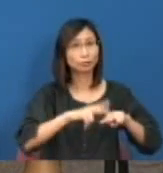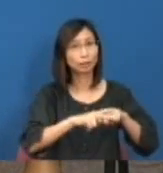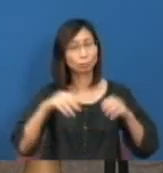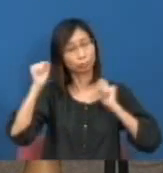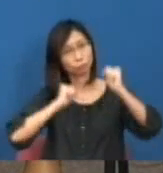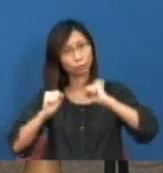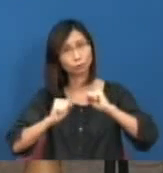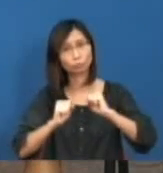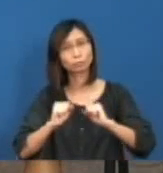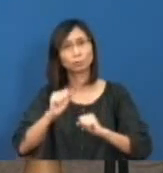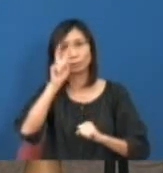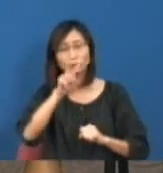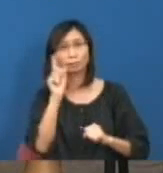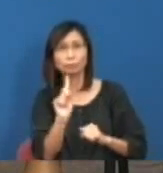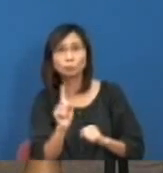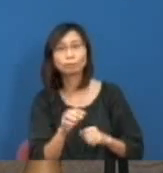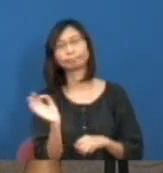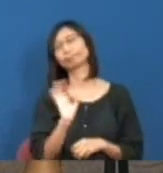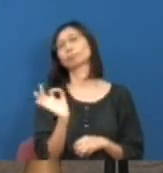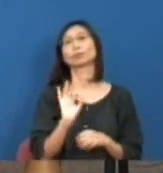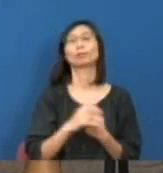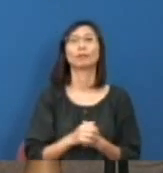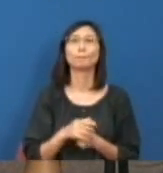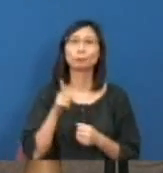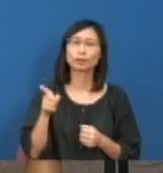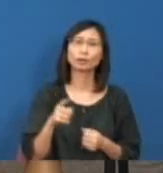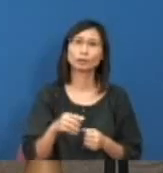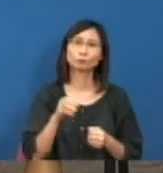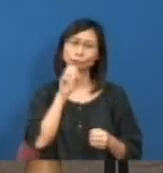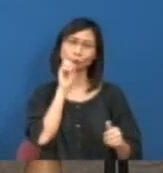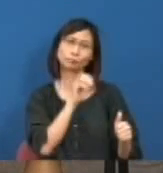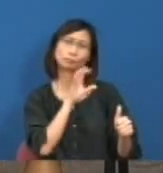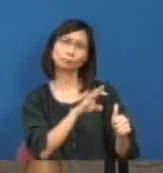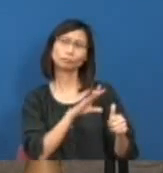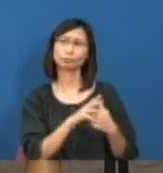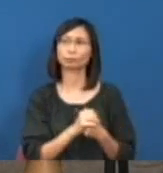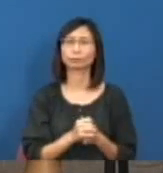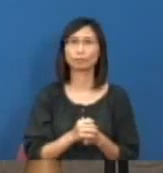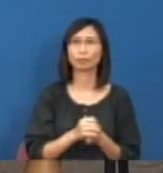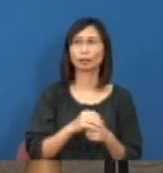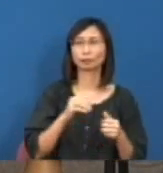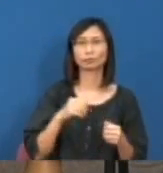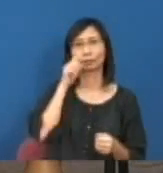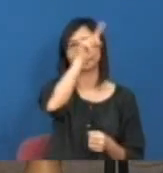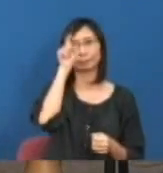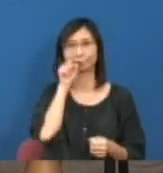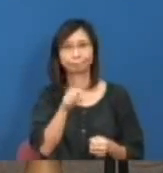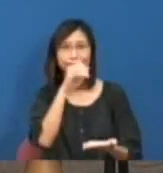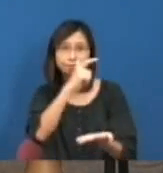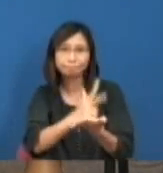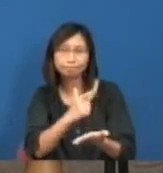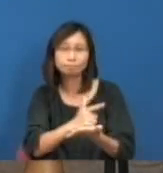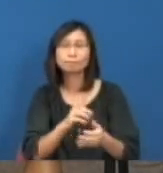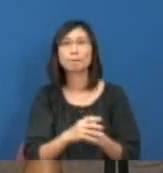睇斯洛華公告嘅時候，咁你倒不如用一個批判角度去睇究竟。 唔係即係話批唔批判，即係個疑問嚟噶嘛？佢即係佢到